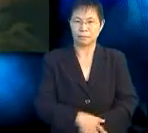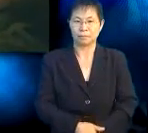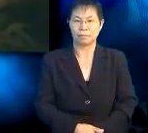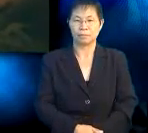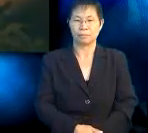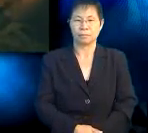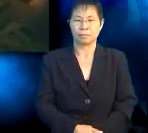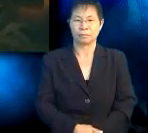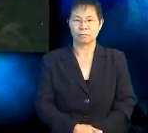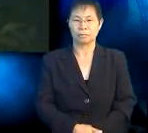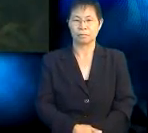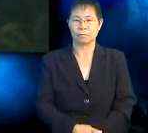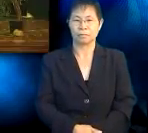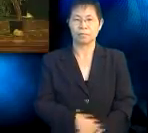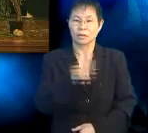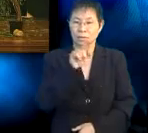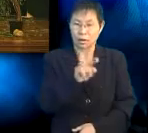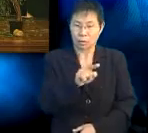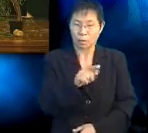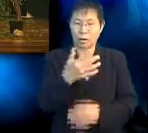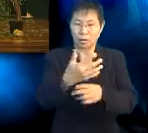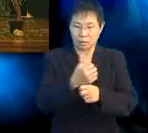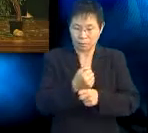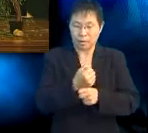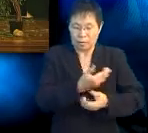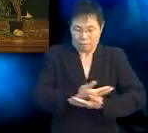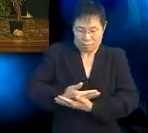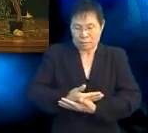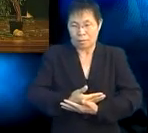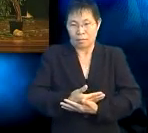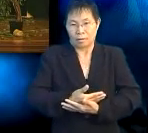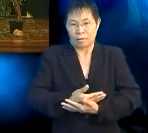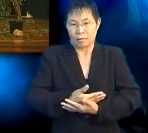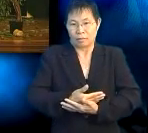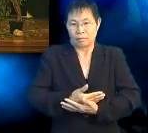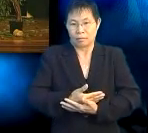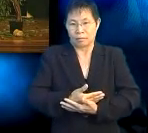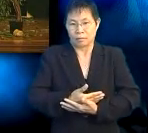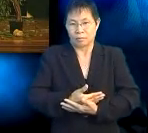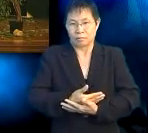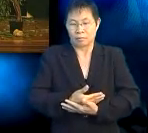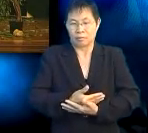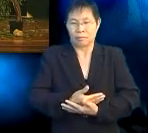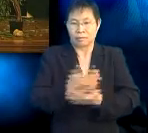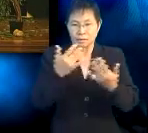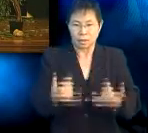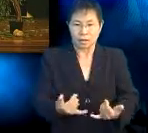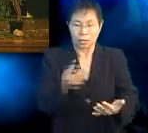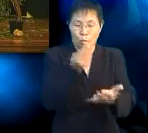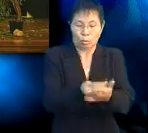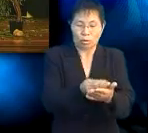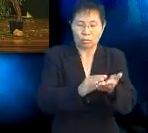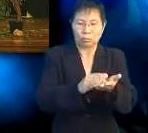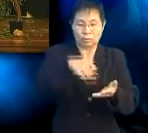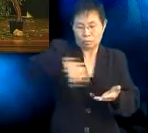Sama ada kau akan dapat anak kau atau tidak, kau tak peduli. Sekarang serahkan